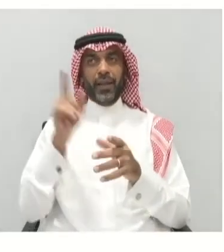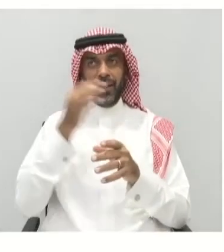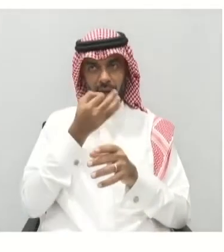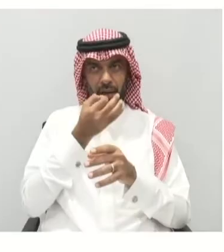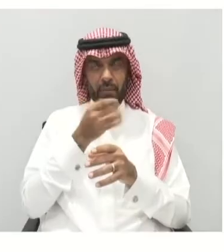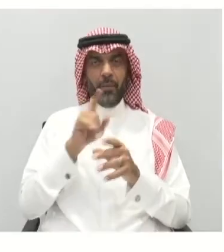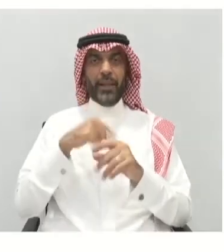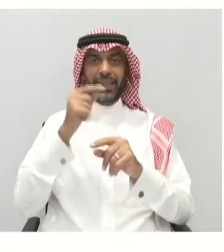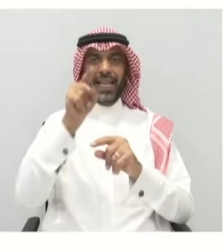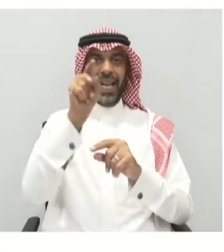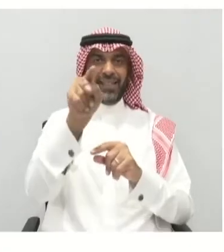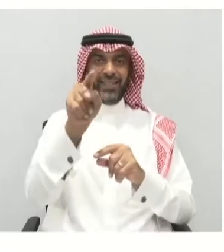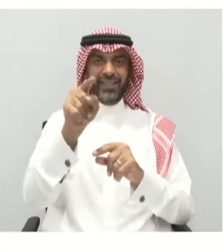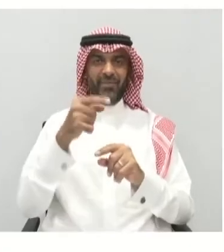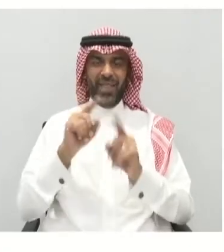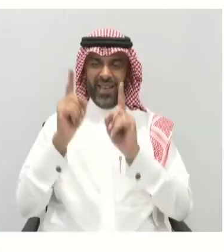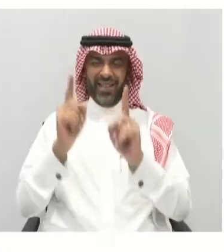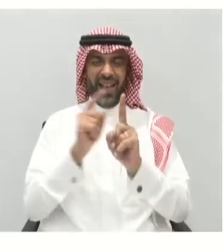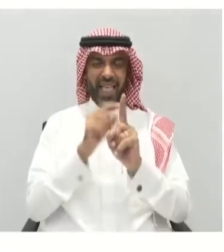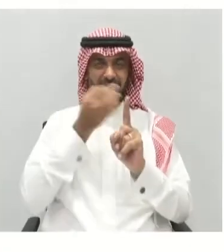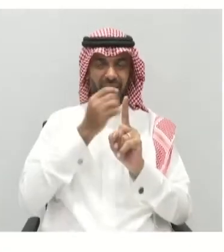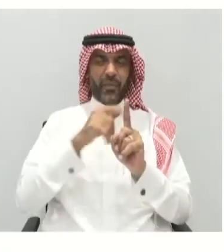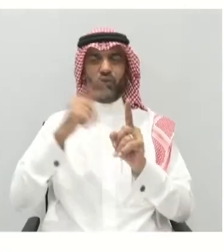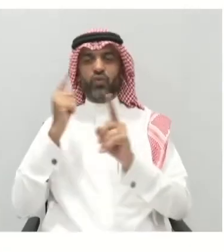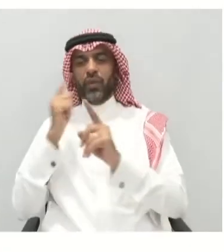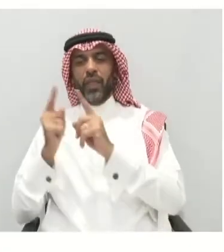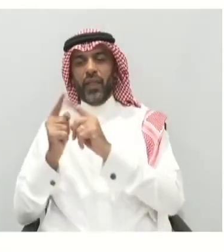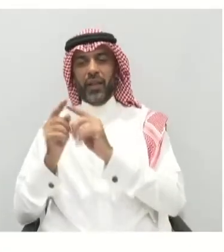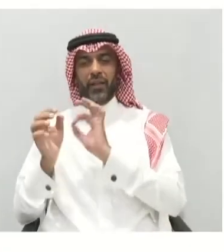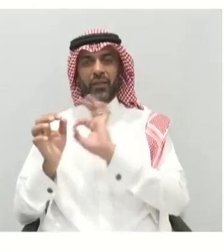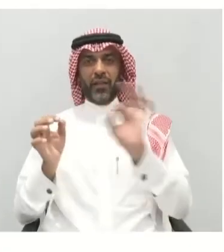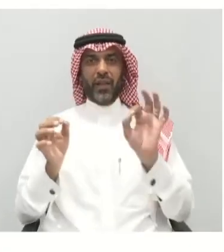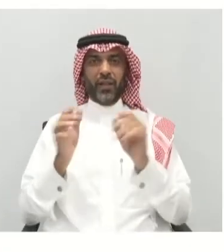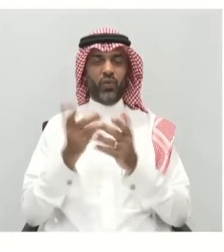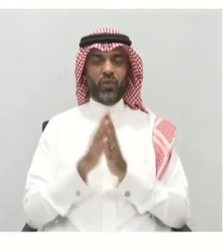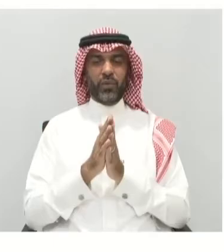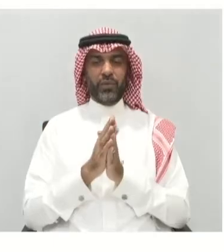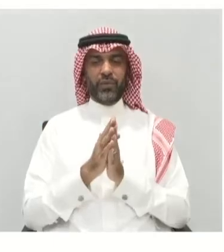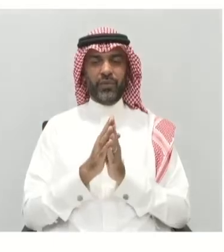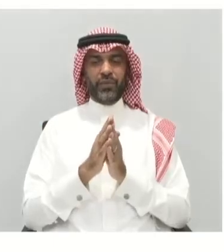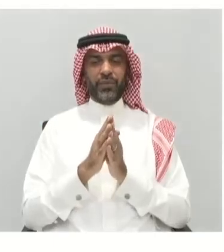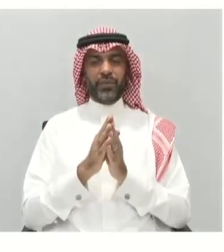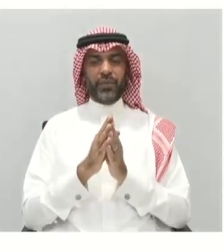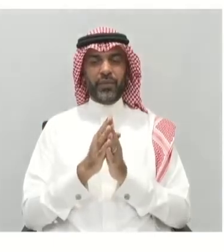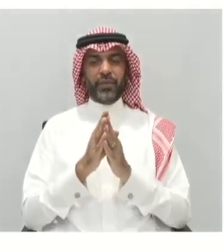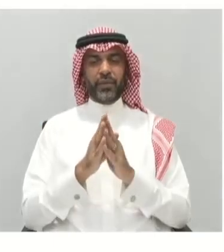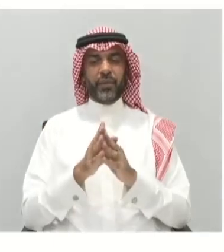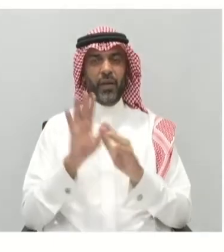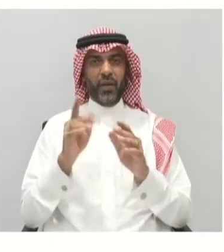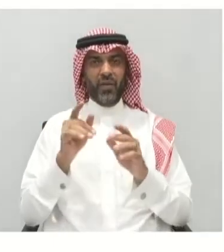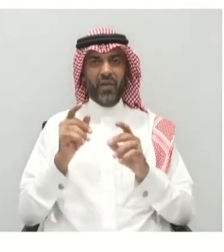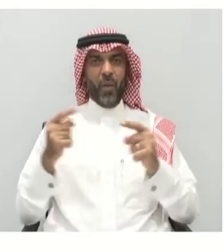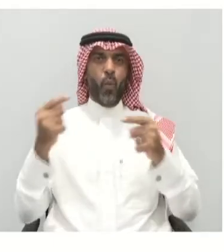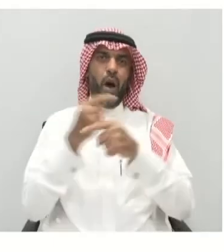الحجج عندنا مجموعه من الصور صور الحجاج طيب الان في الموقف المعارض مثلا